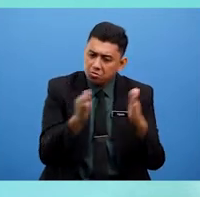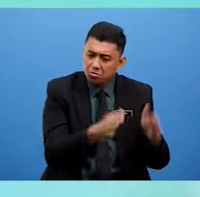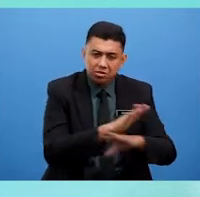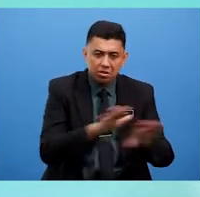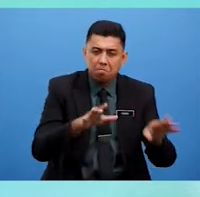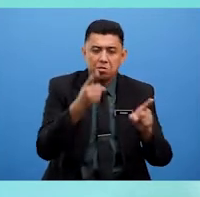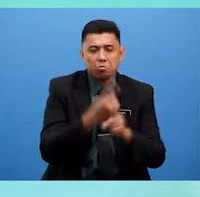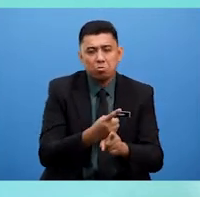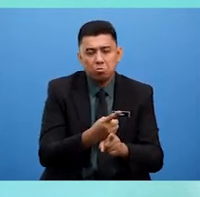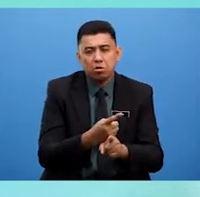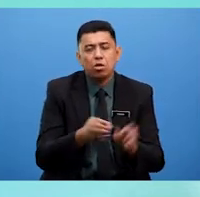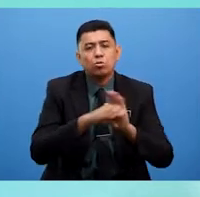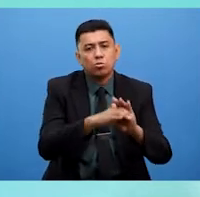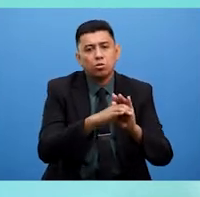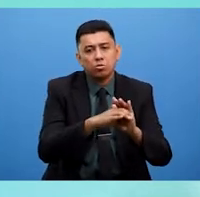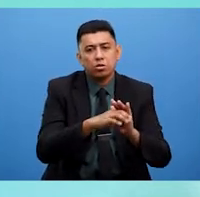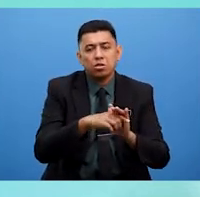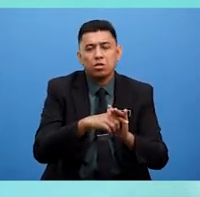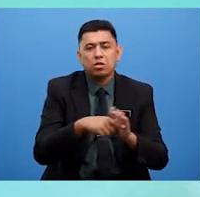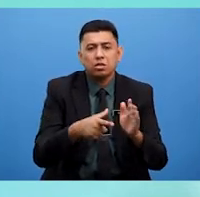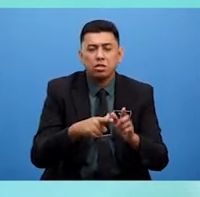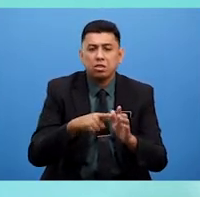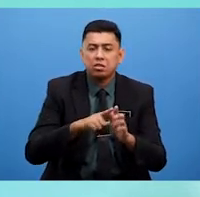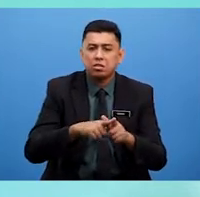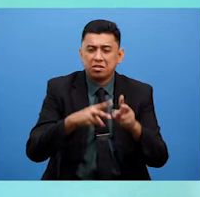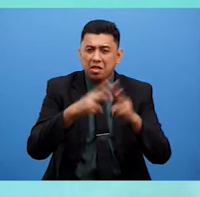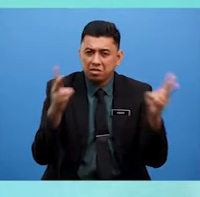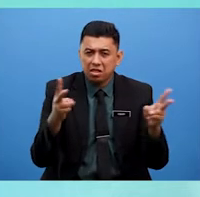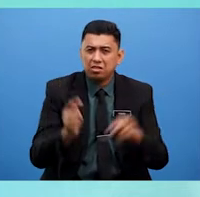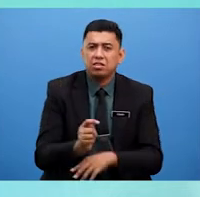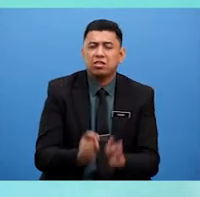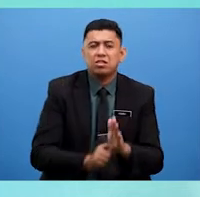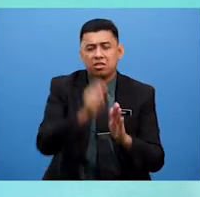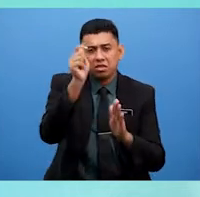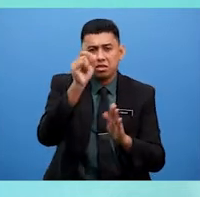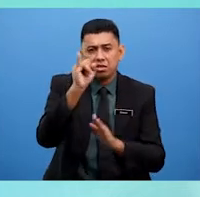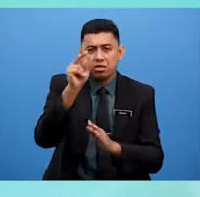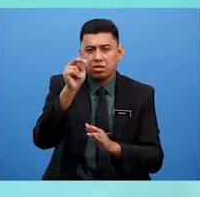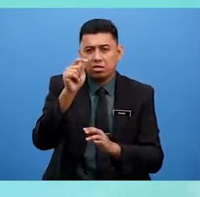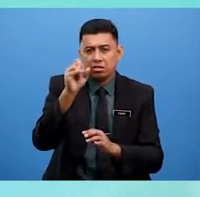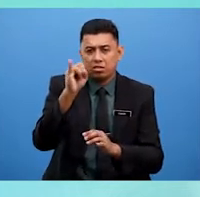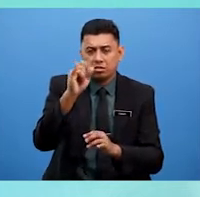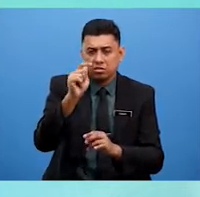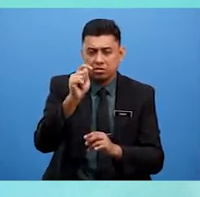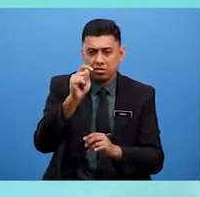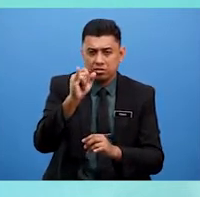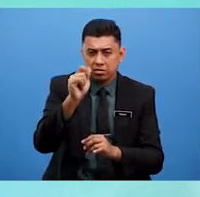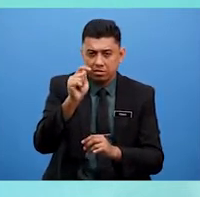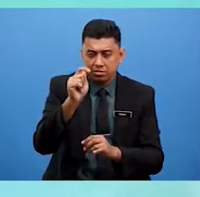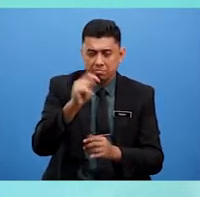dengan sempurna. Contohnya, terlalu tinggi intensiti dan peningkatan intensiti secara